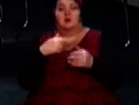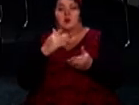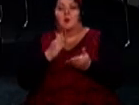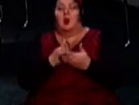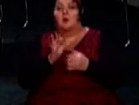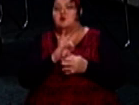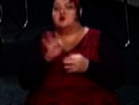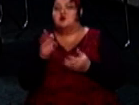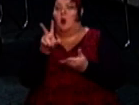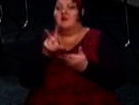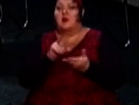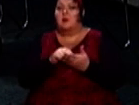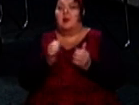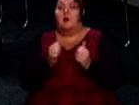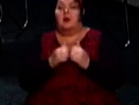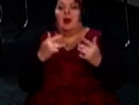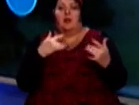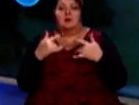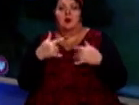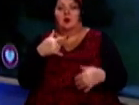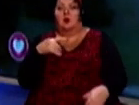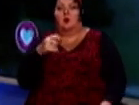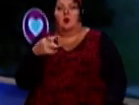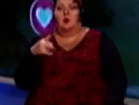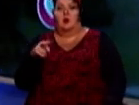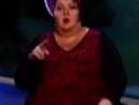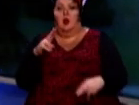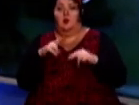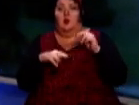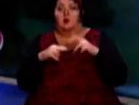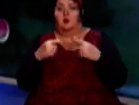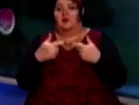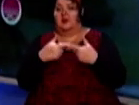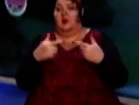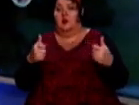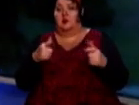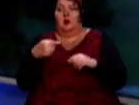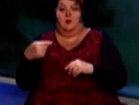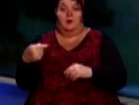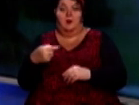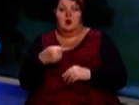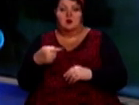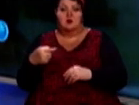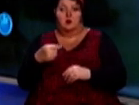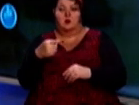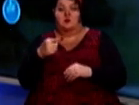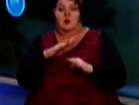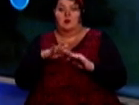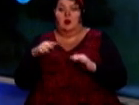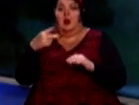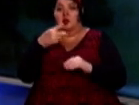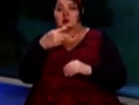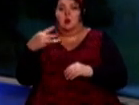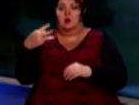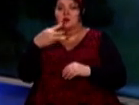приклад. Біля театру Гоголя побудований готель. Там, де перший поверх, він глухий, а другий, третій,